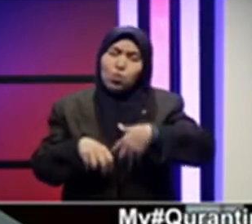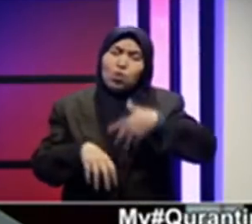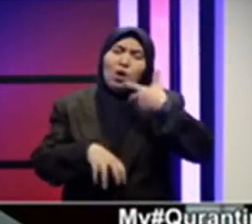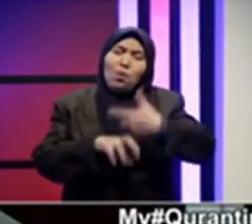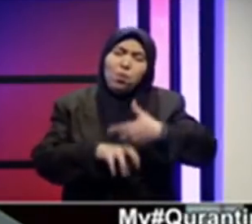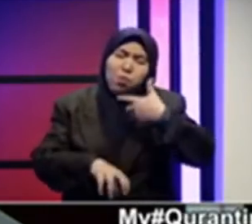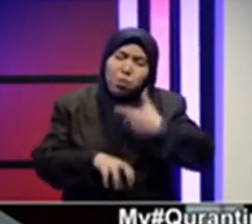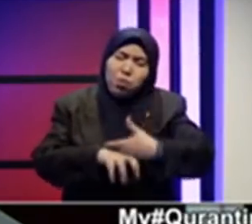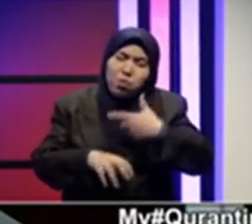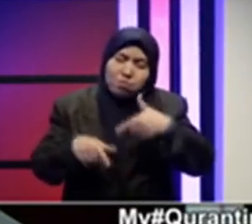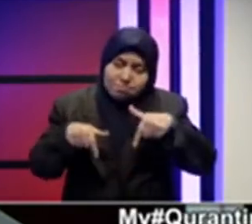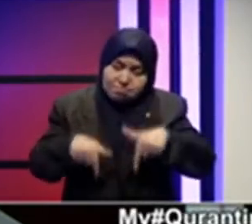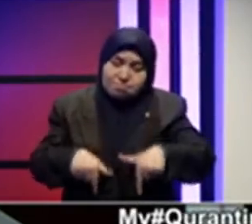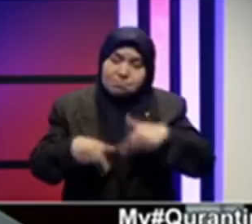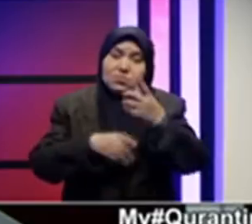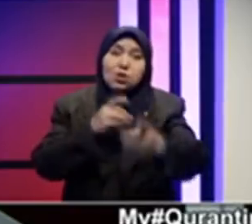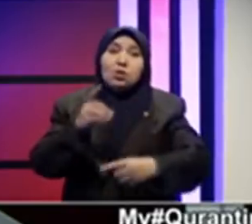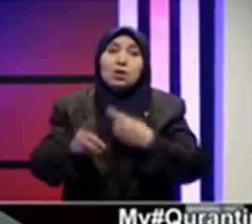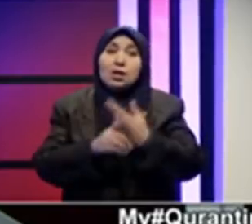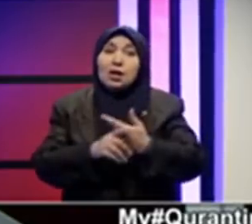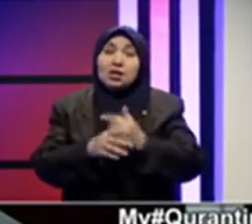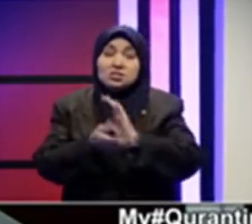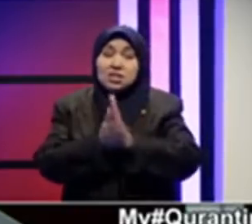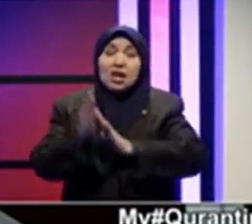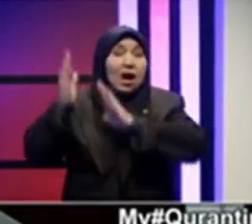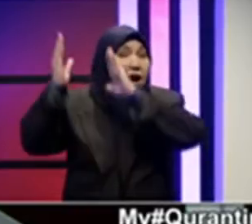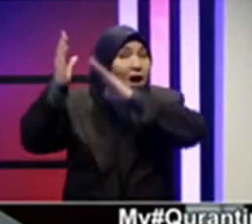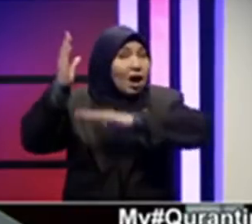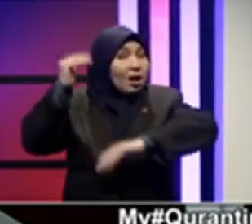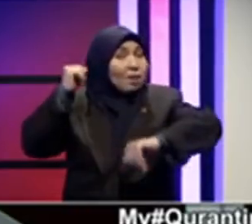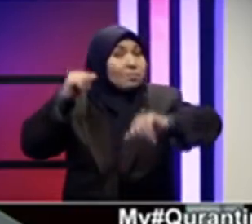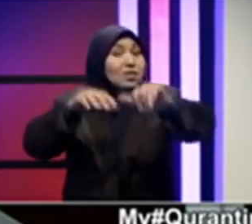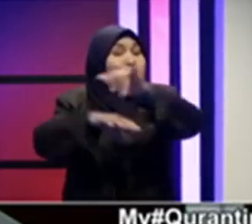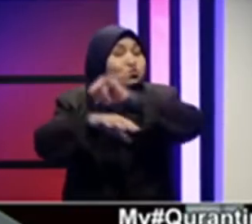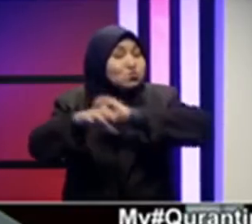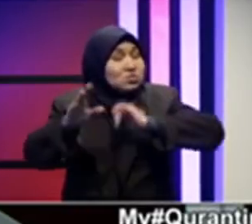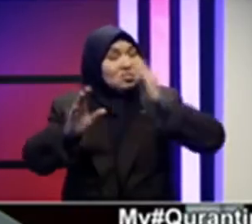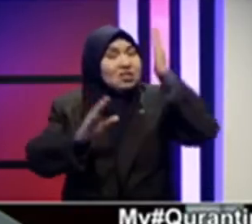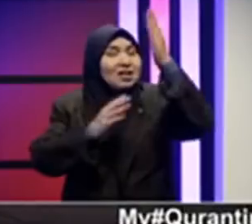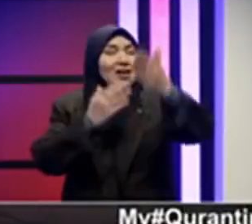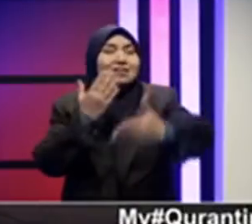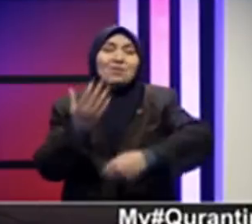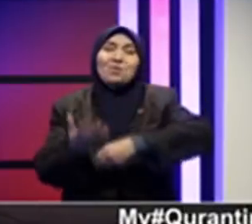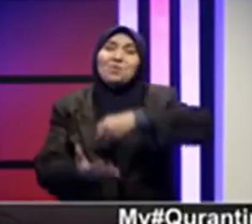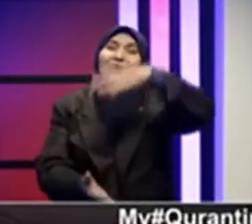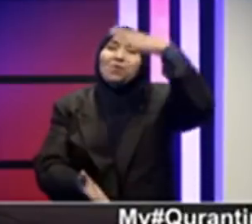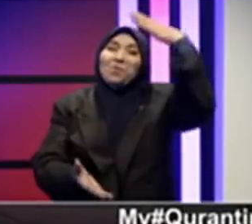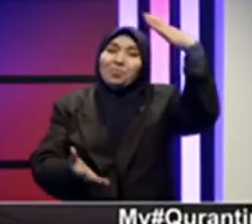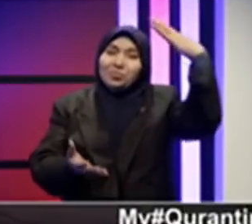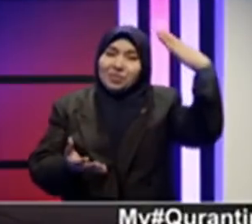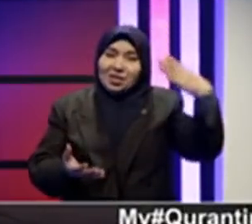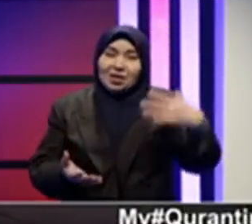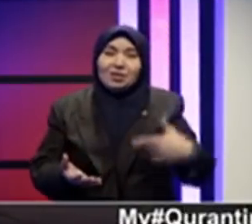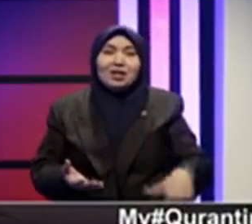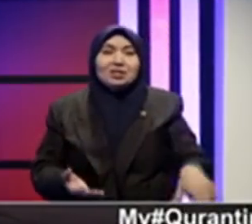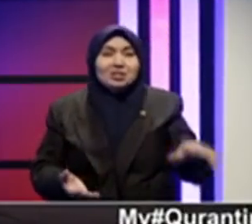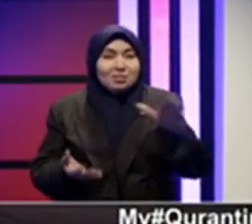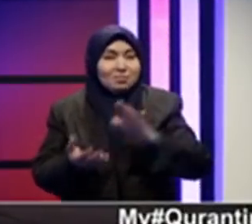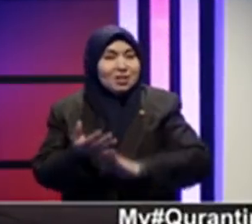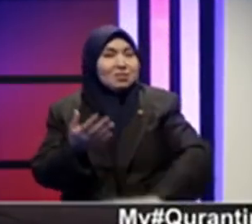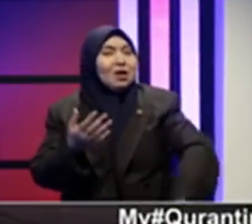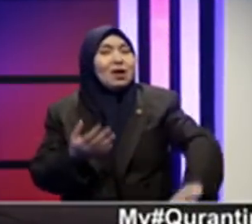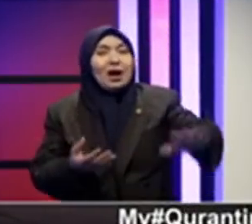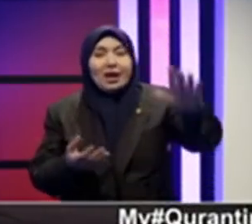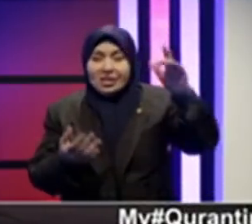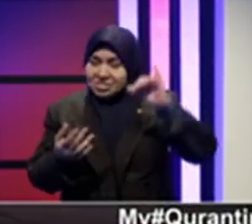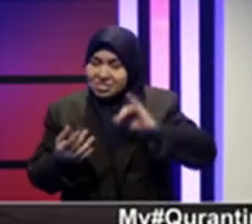sini agar bersenang-senang di syurga nanti. Kita baca satu ayat ini. Insya-Allah, bersusah-susah di sini, bersenang-senang di sana